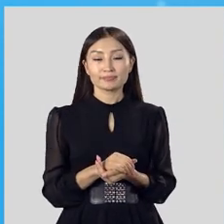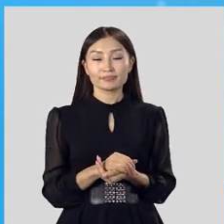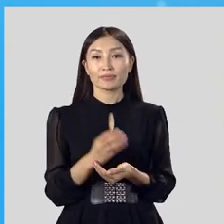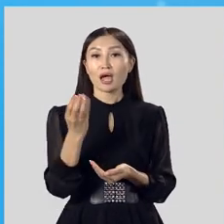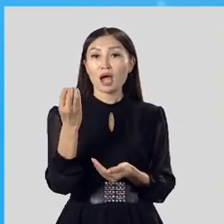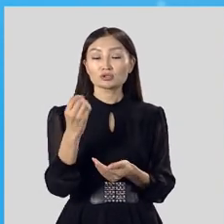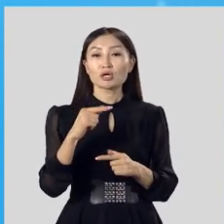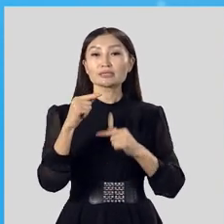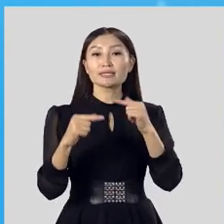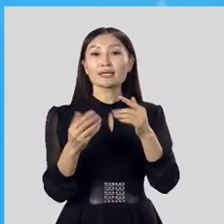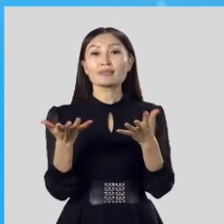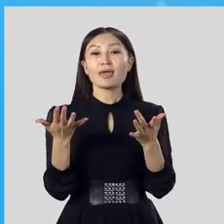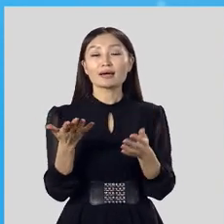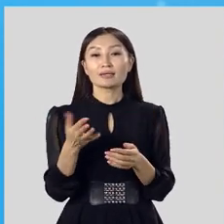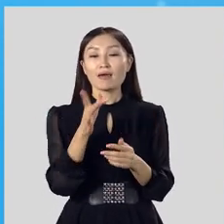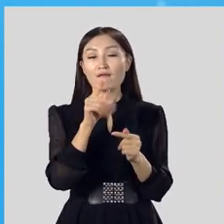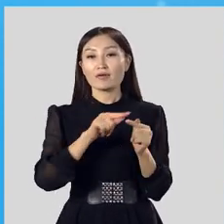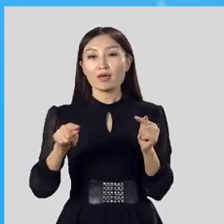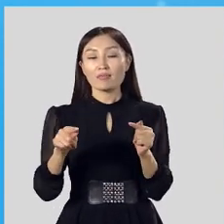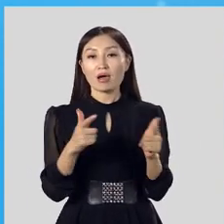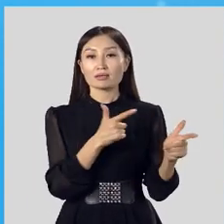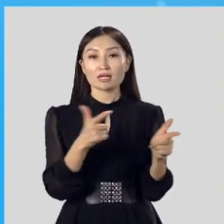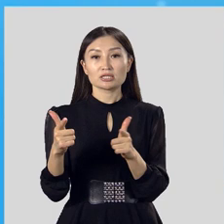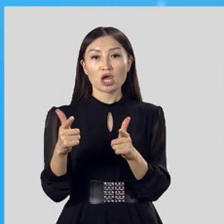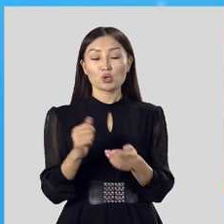А еще через некоторое время созреют.